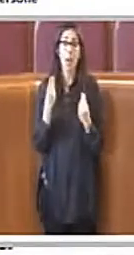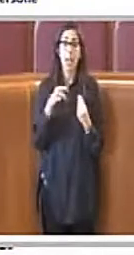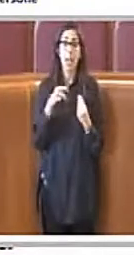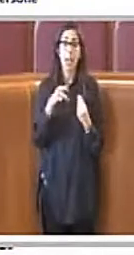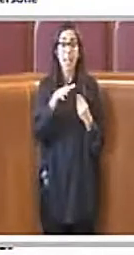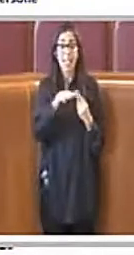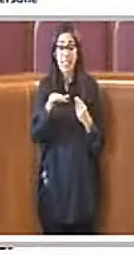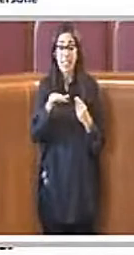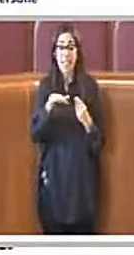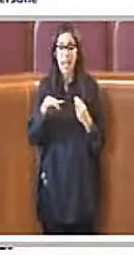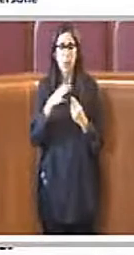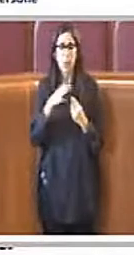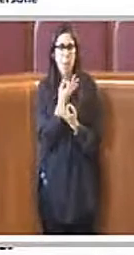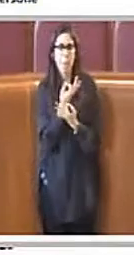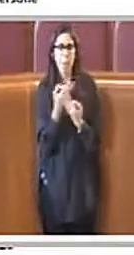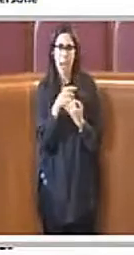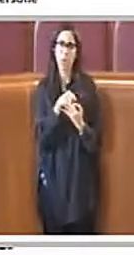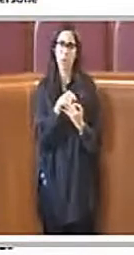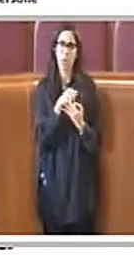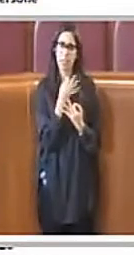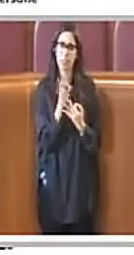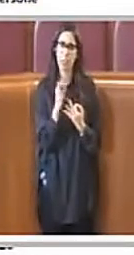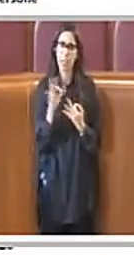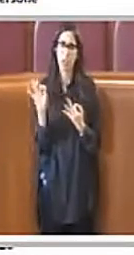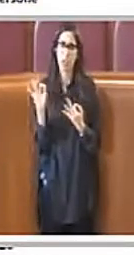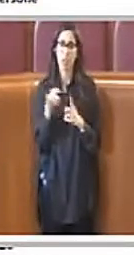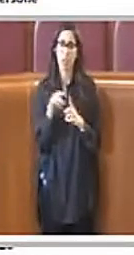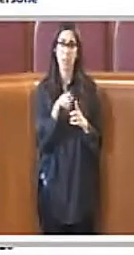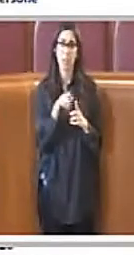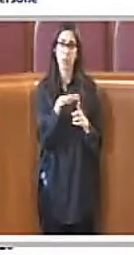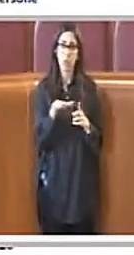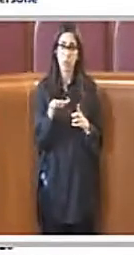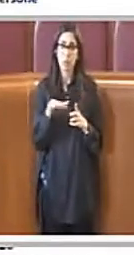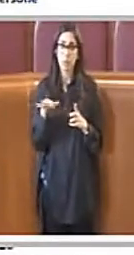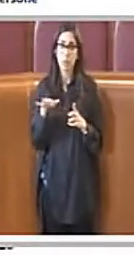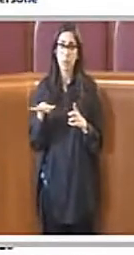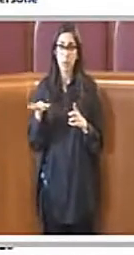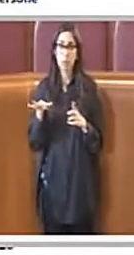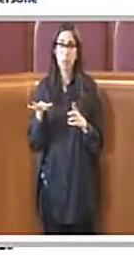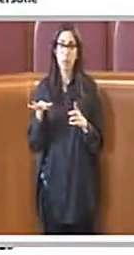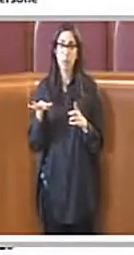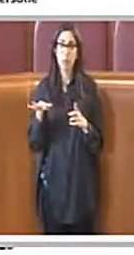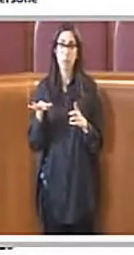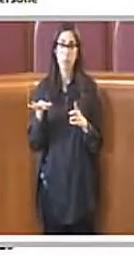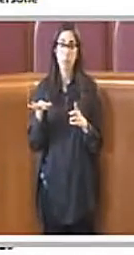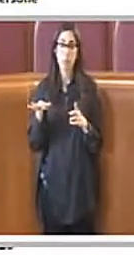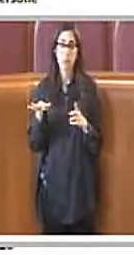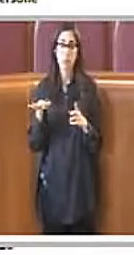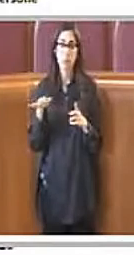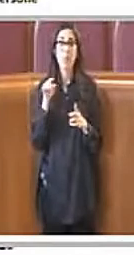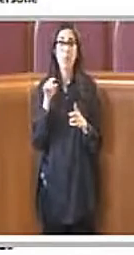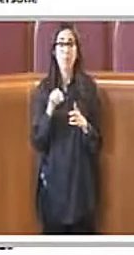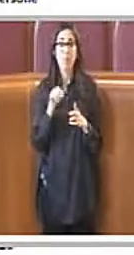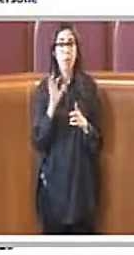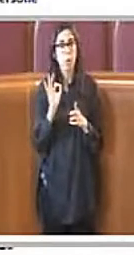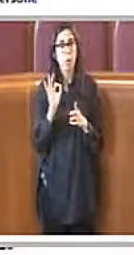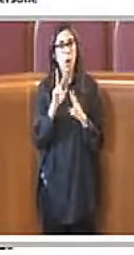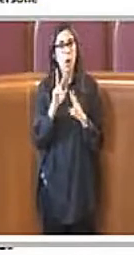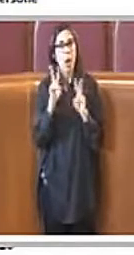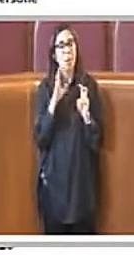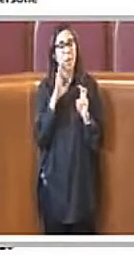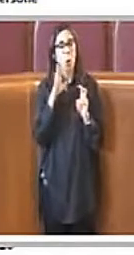settori ben precisi, ben specifici e quindi delimitati e perimetrati, e in questo caso il tema della consulta